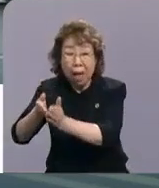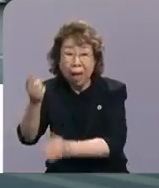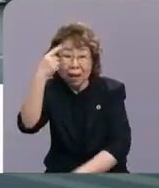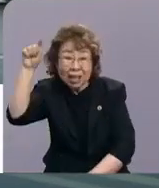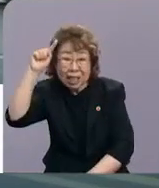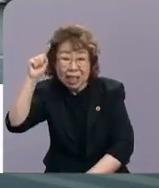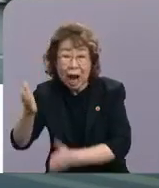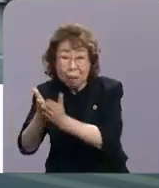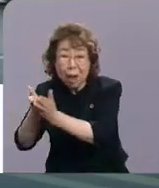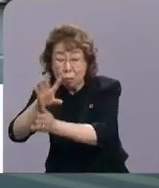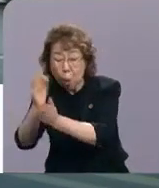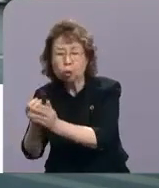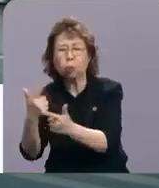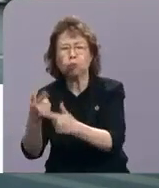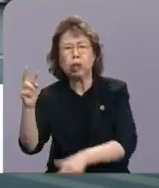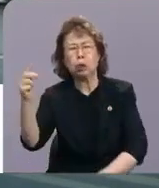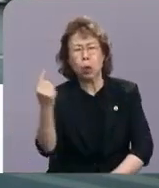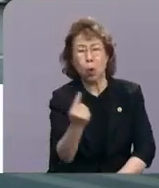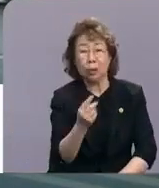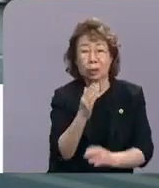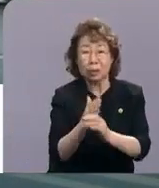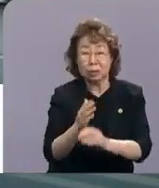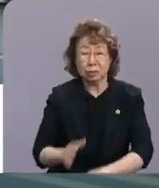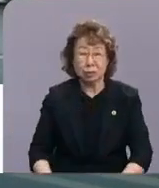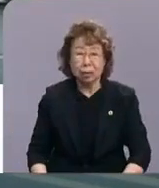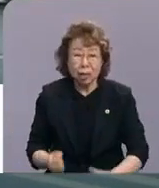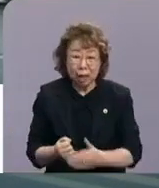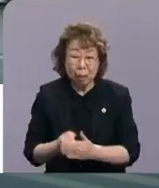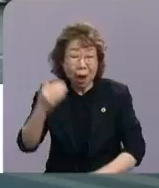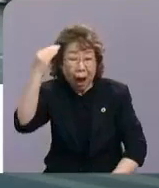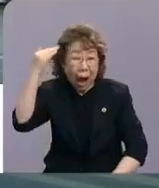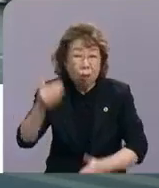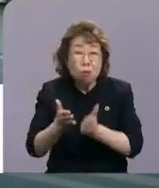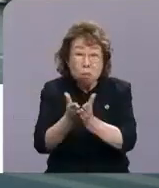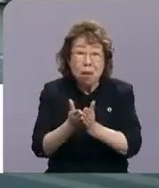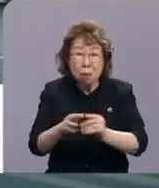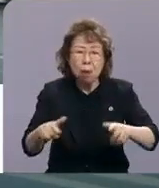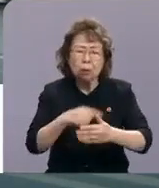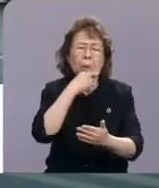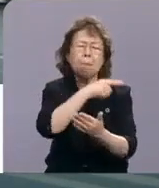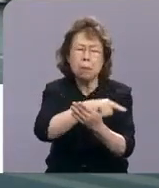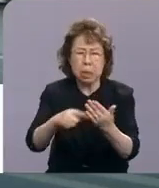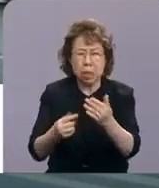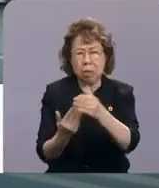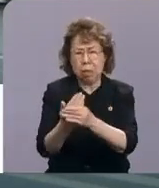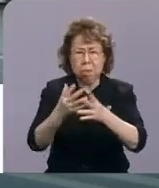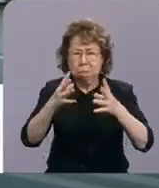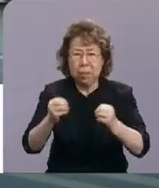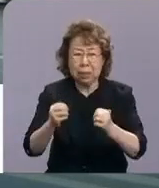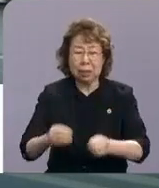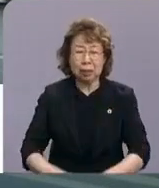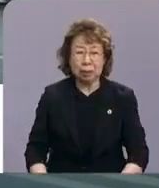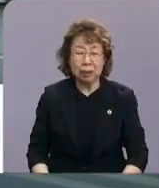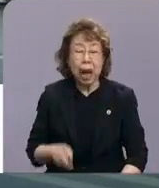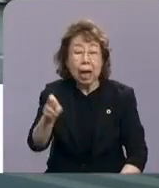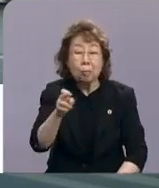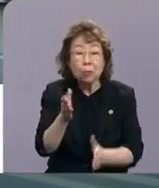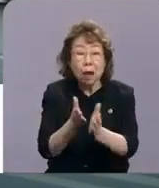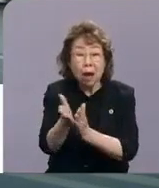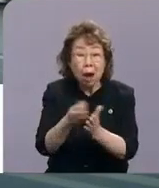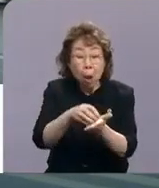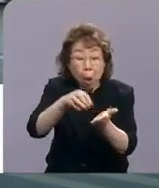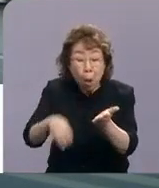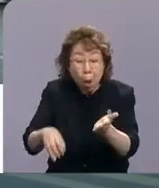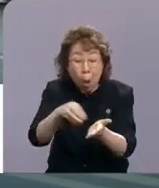모두 부산으로 오기 때문인데요. 문제는 이 때문에 우리나라 원양 선사들이 피해를 보고 있다는 겁니다. 먼저 감천항 하역